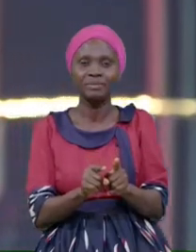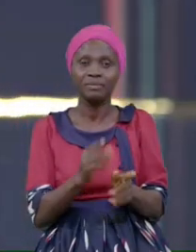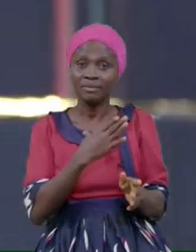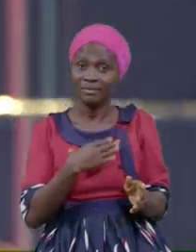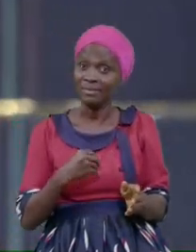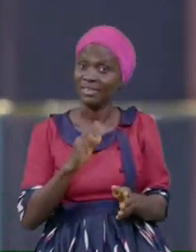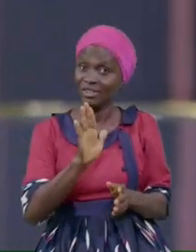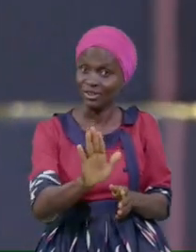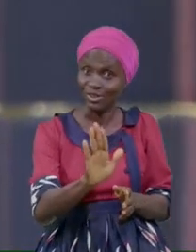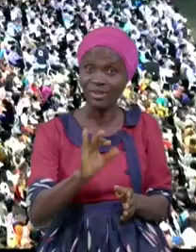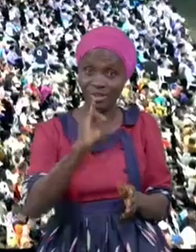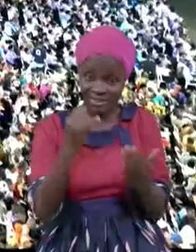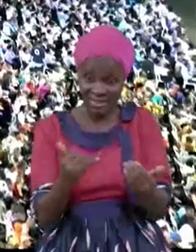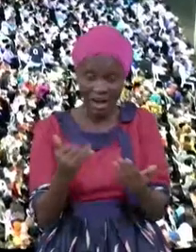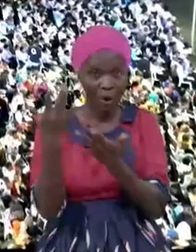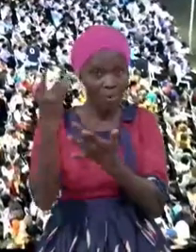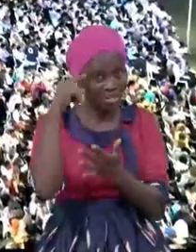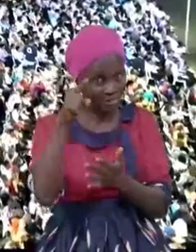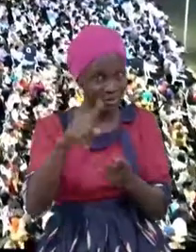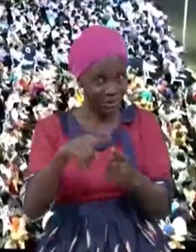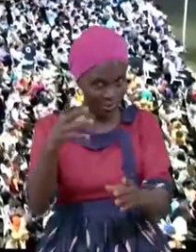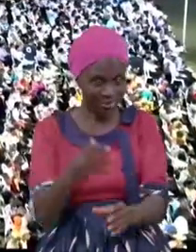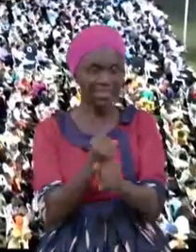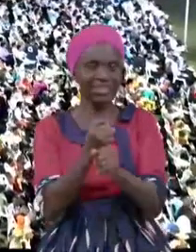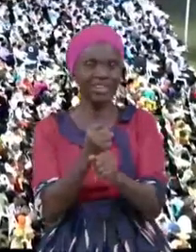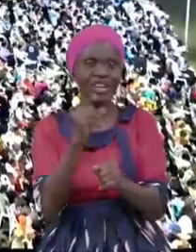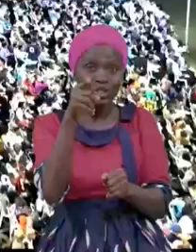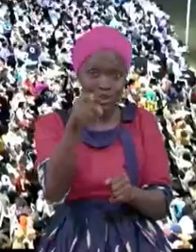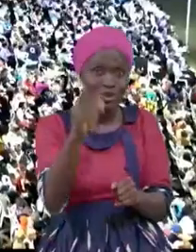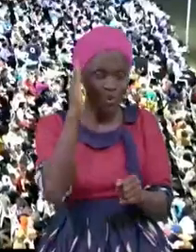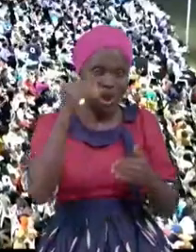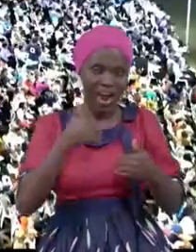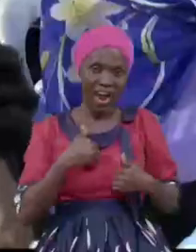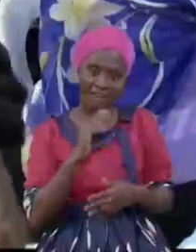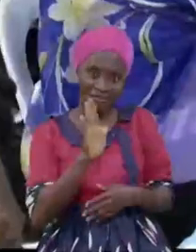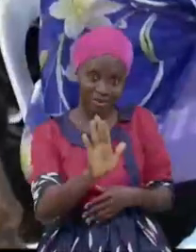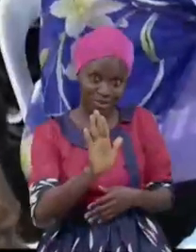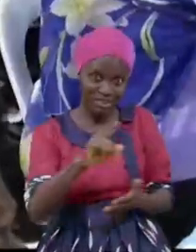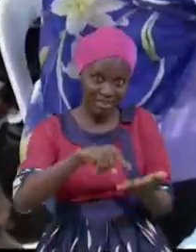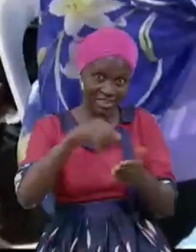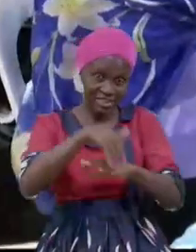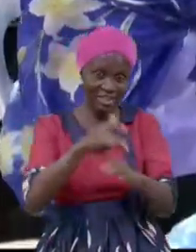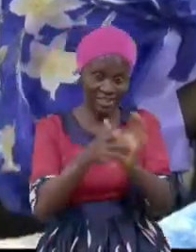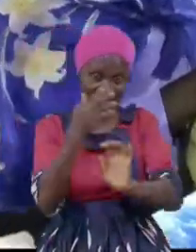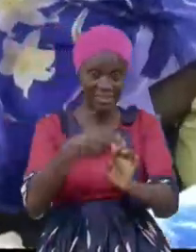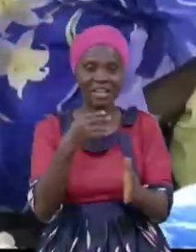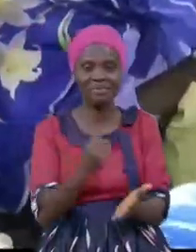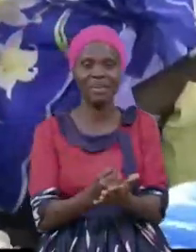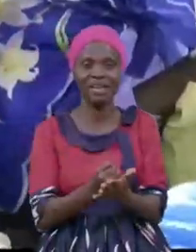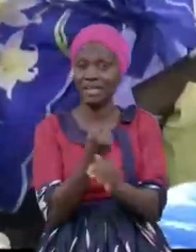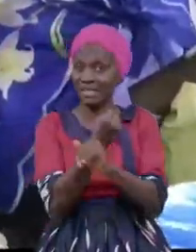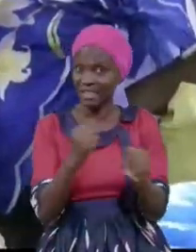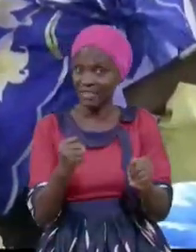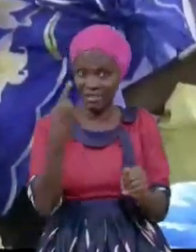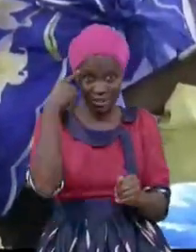Et pour toi, t'attends maintenant. C'est à toi de prendre. Et tu vas avoir pour toi ce soir. Le salut ce